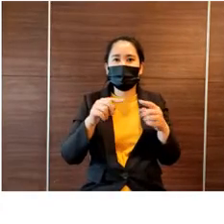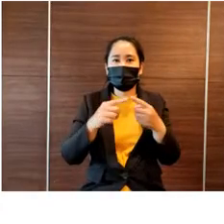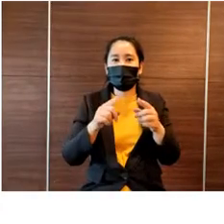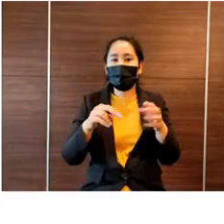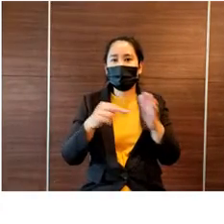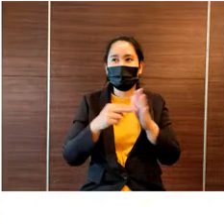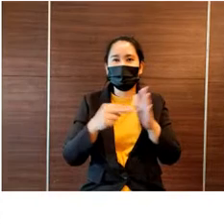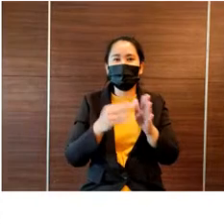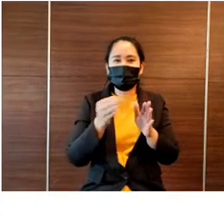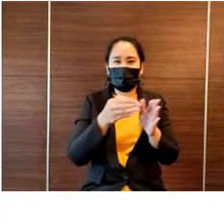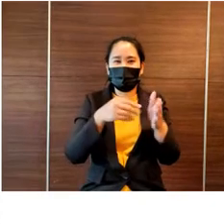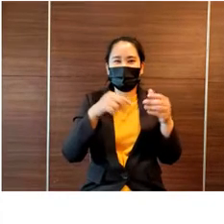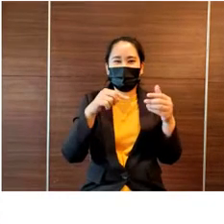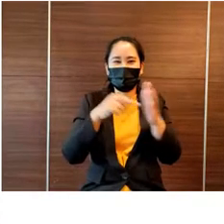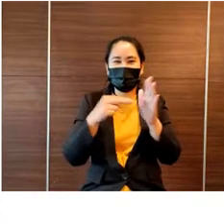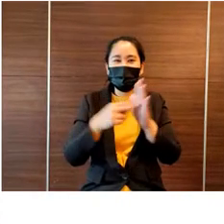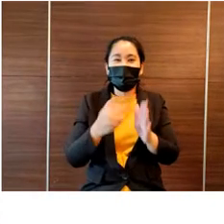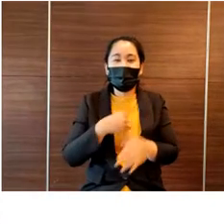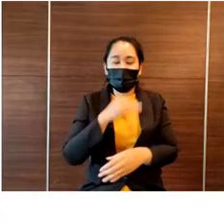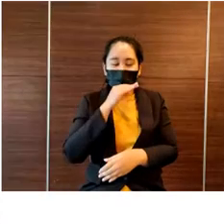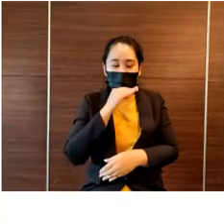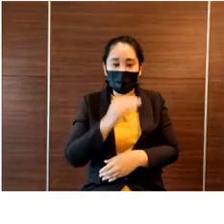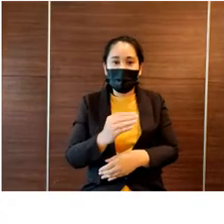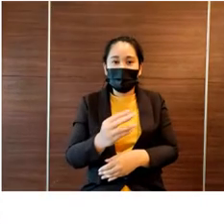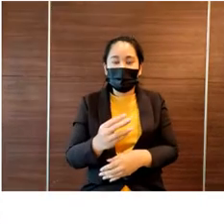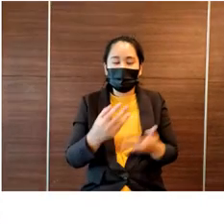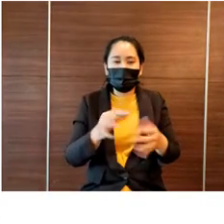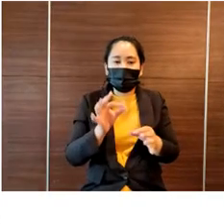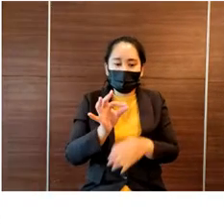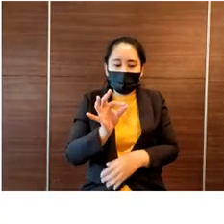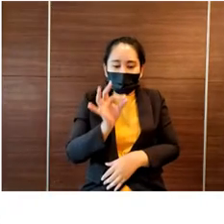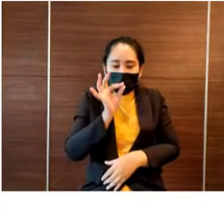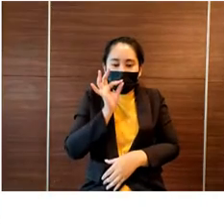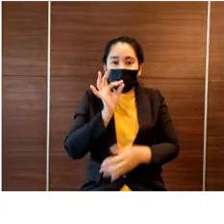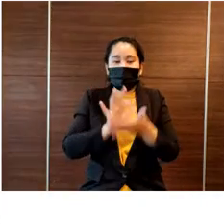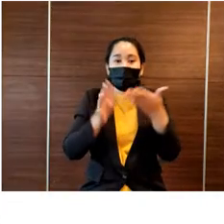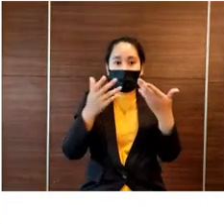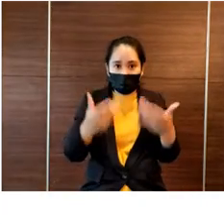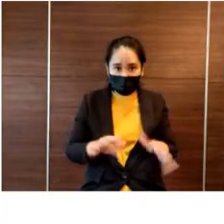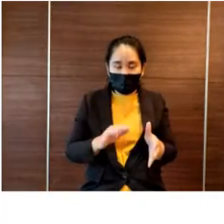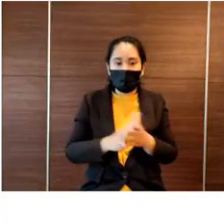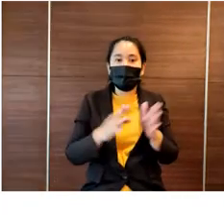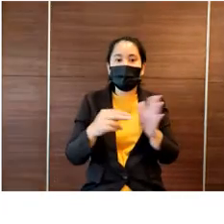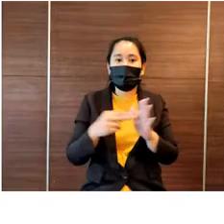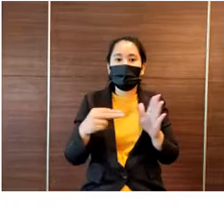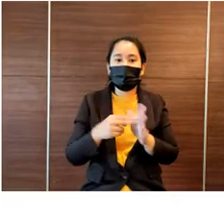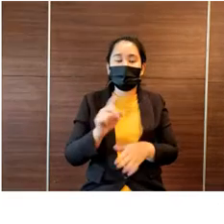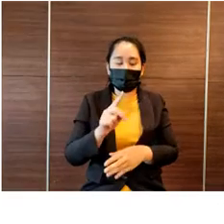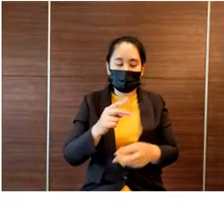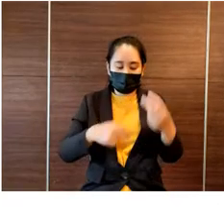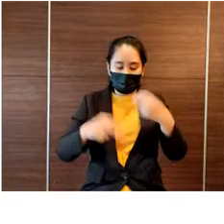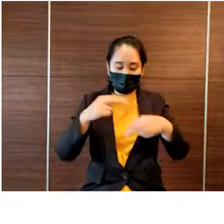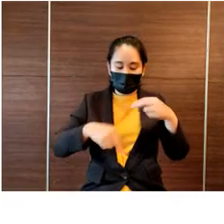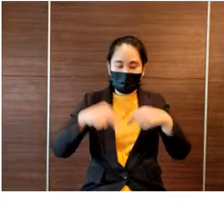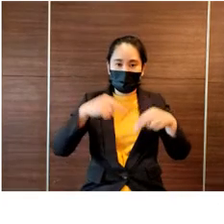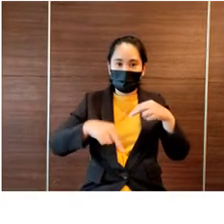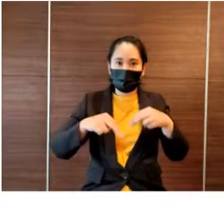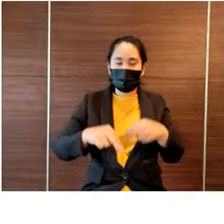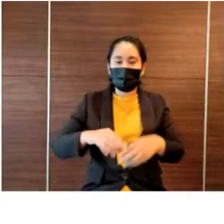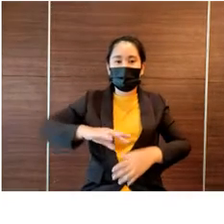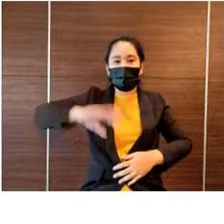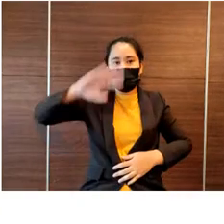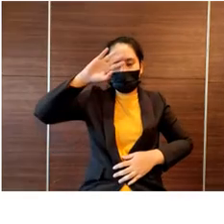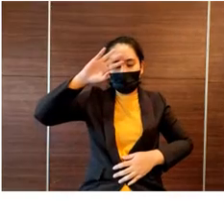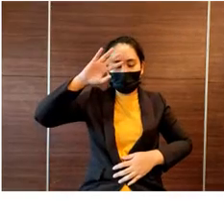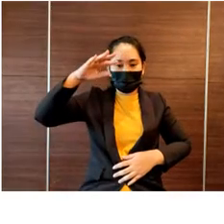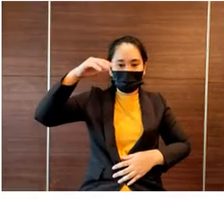แต่ถ้าใช้สารเสพติดชนิดนี้เข้าไปชนิดไอเข้าไปหรืออะไรที่กระตุ้นเข้าไปไปรักษาไม่ว่าจะโรคซึมเศร้าเน